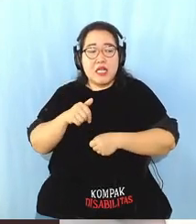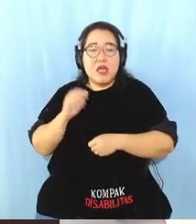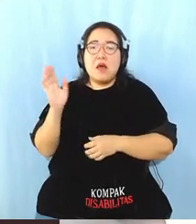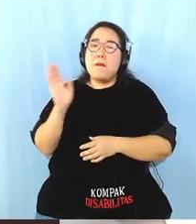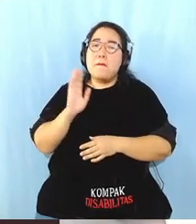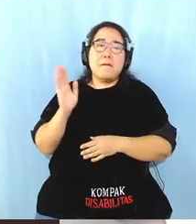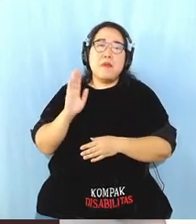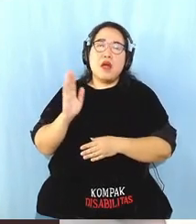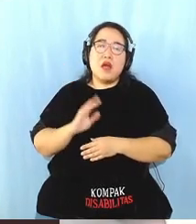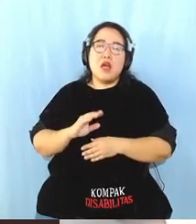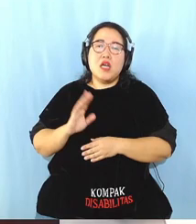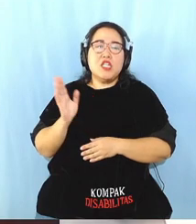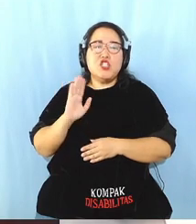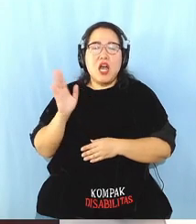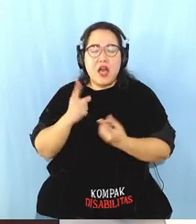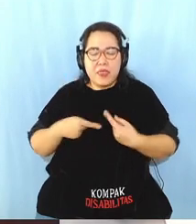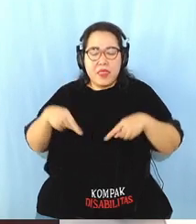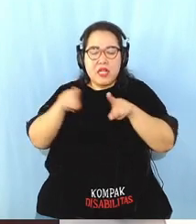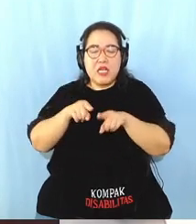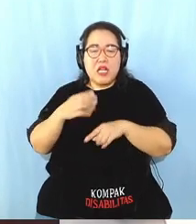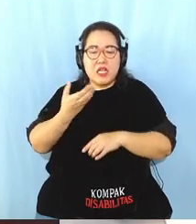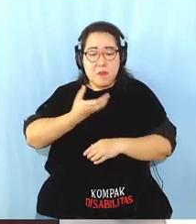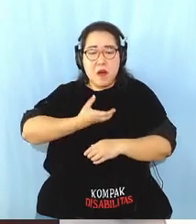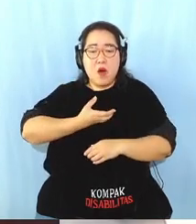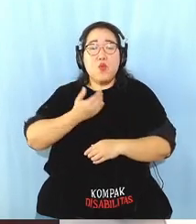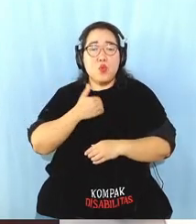kehendakku, melainkan kehendakmu yang terjadi.